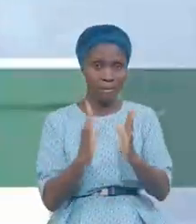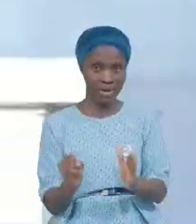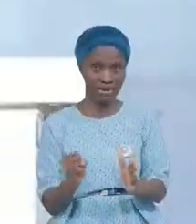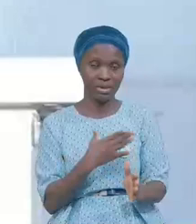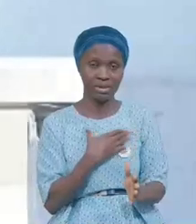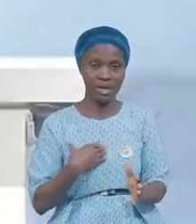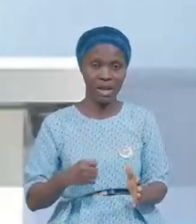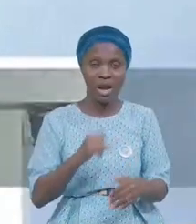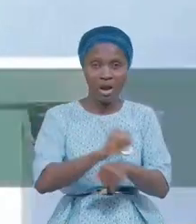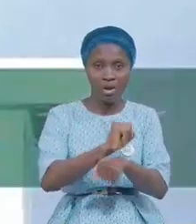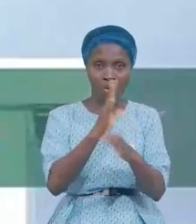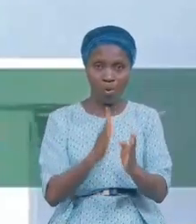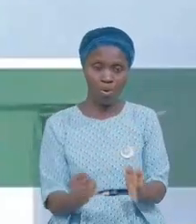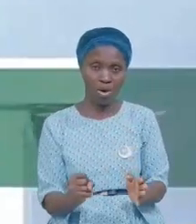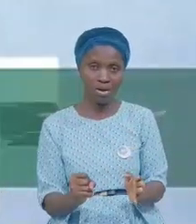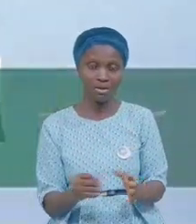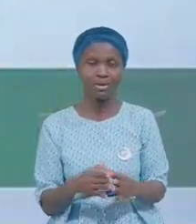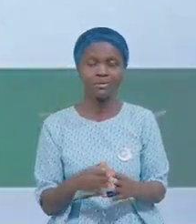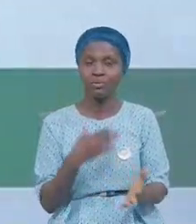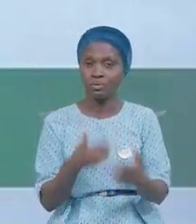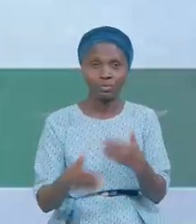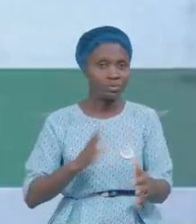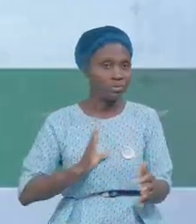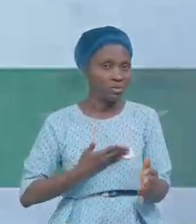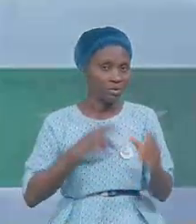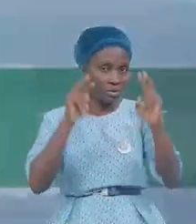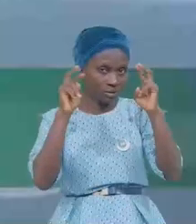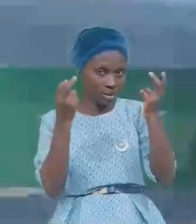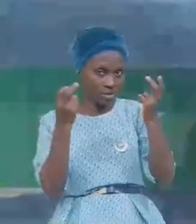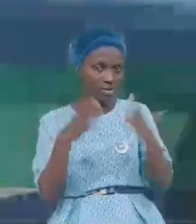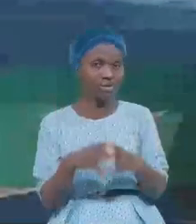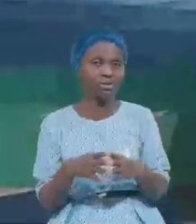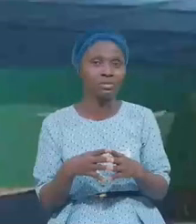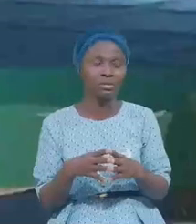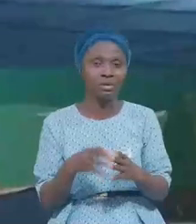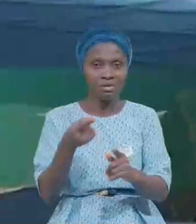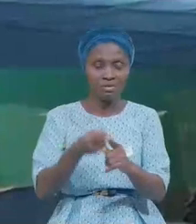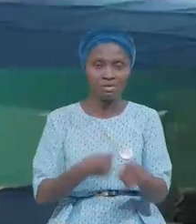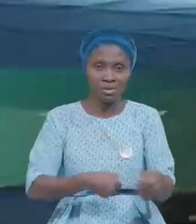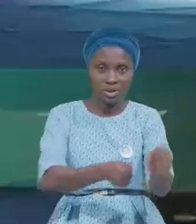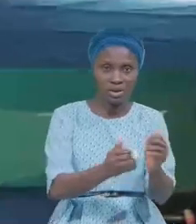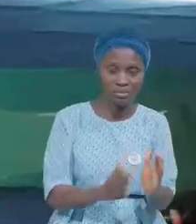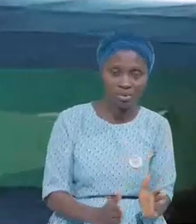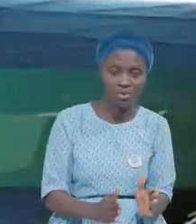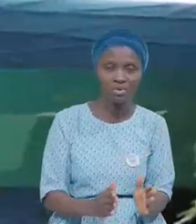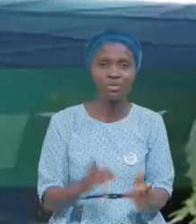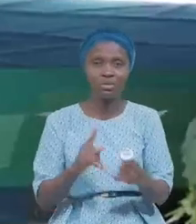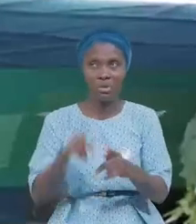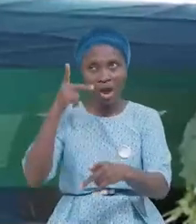ministres, peu importe notre titre, les apôtres, les évangélistes,